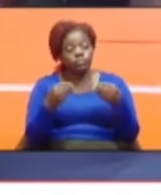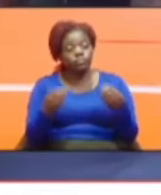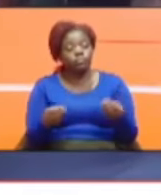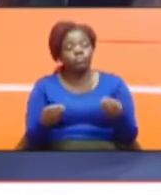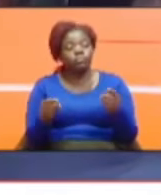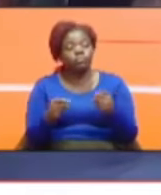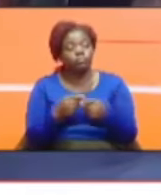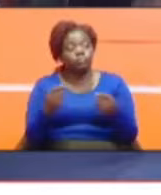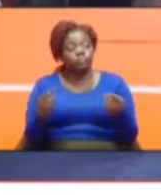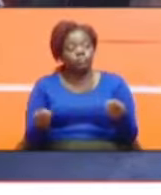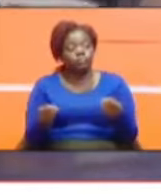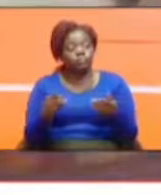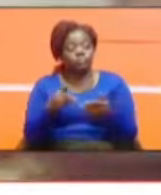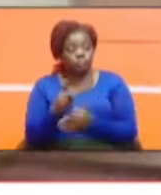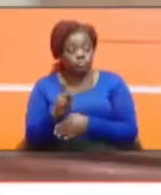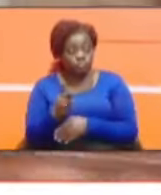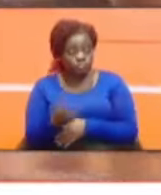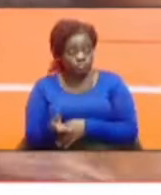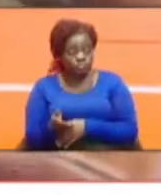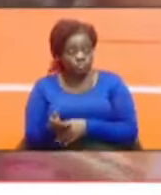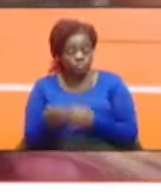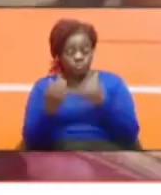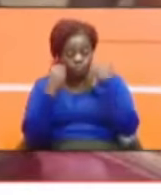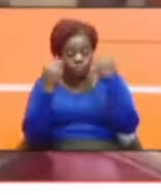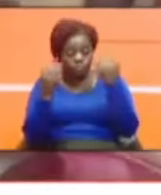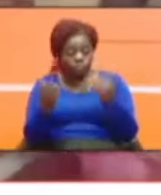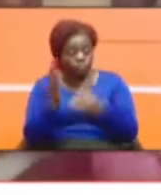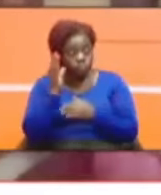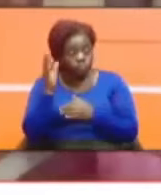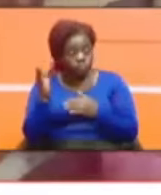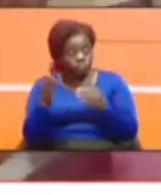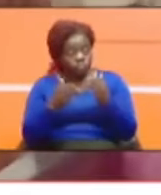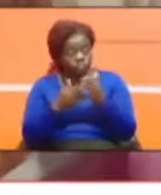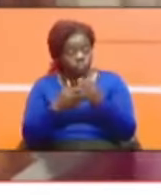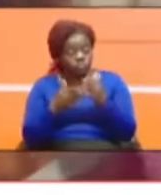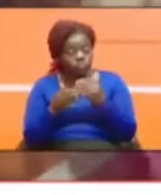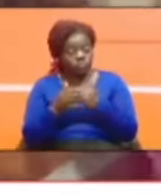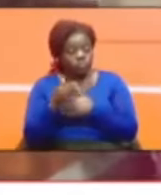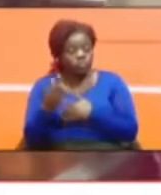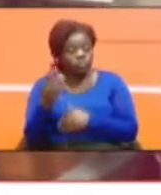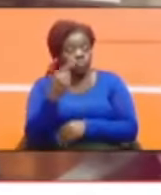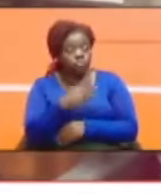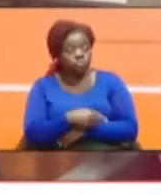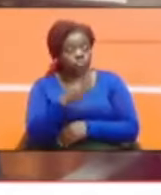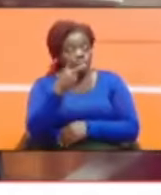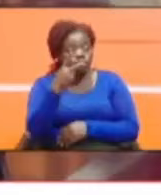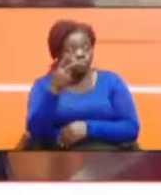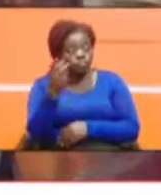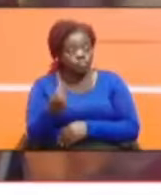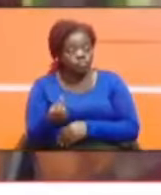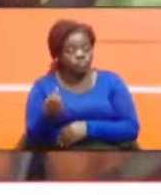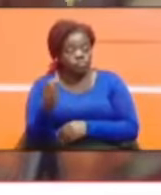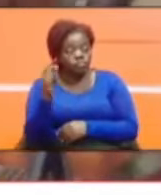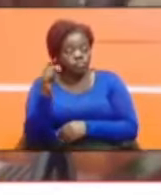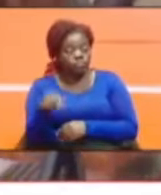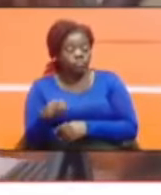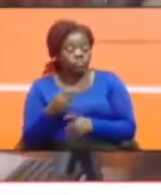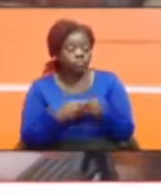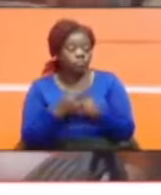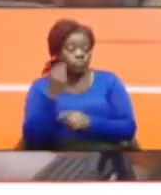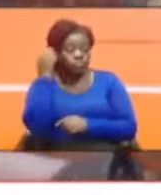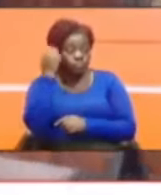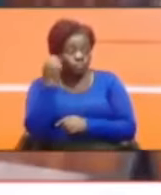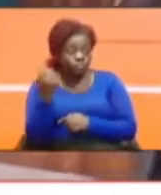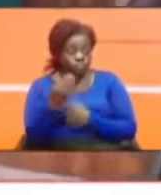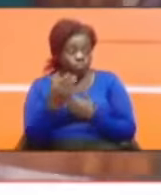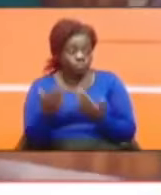abapangisa ababa basasudde. Omulamuzi akulira omusango guno akwongezaayo okutuusa ng'ennaku z'omwezi 26 omwezi guno kkooti